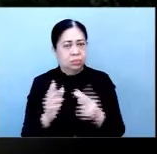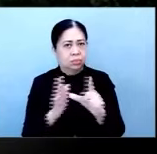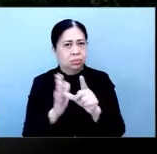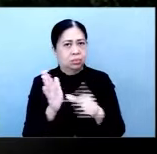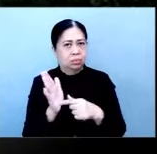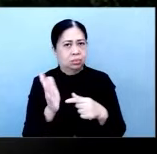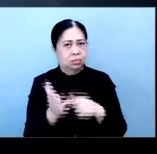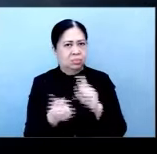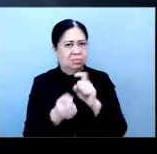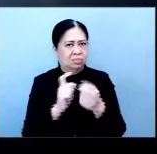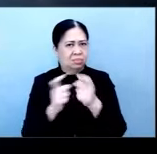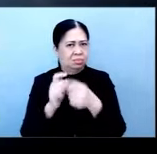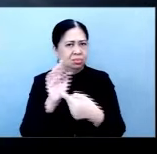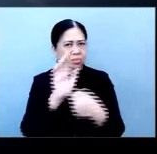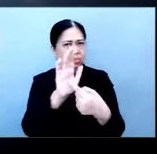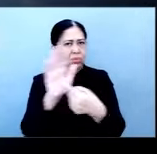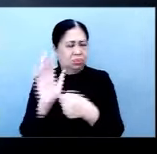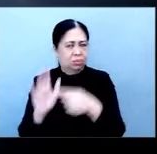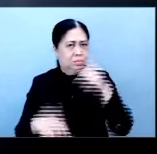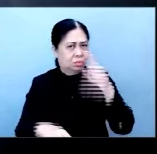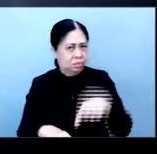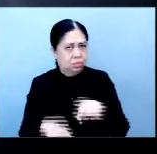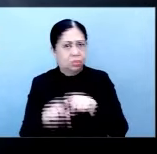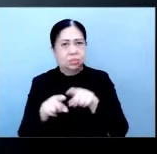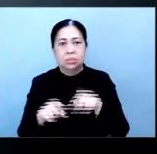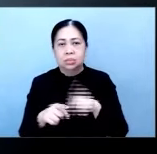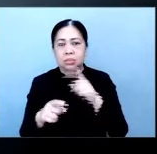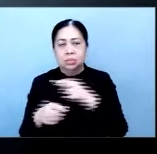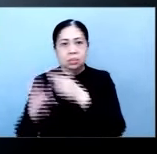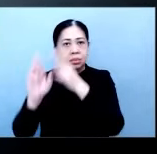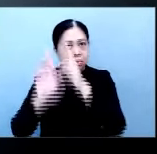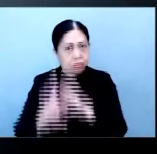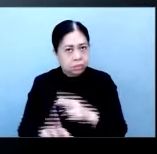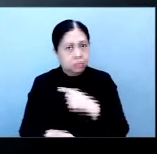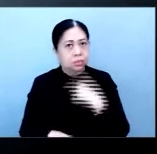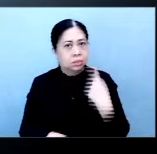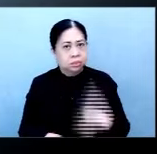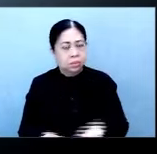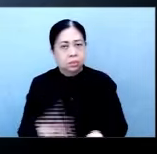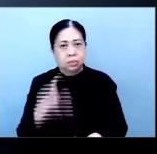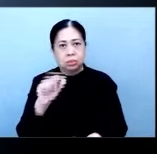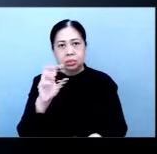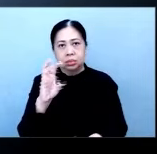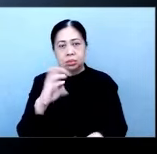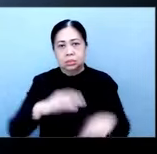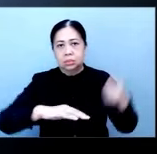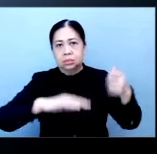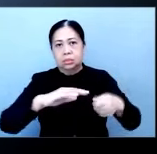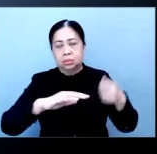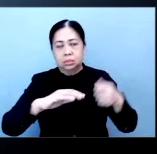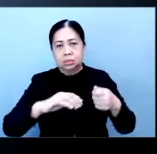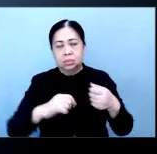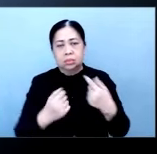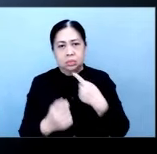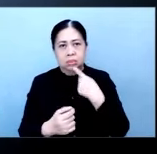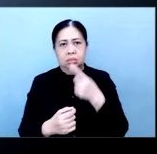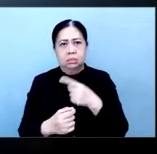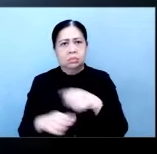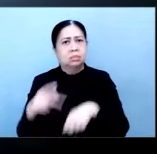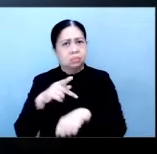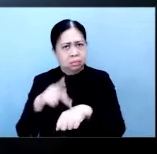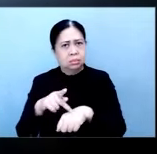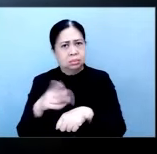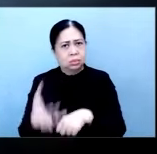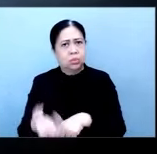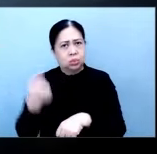at katotohanan. Dapat din umanong irespeto ng China ang 2016 Arbitral Award na nagsasabing Pilipinas